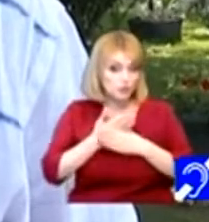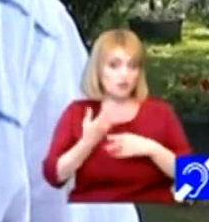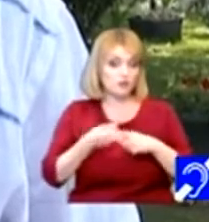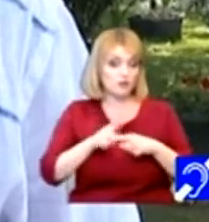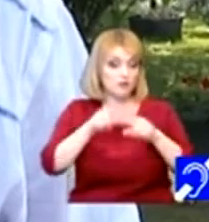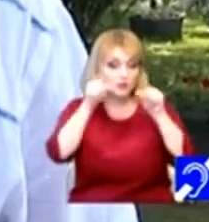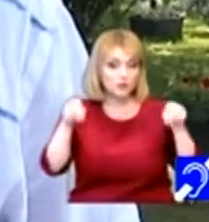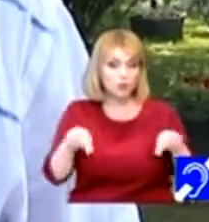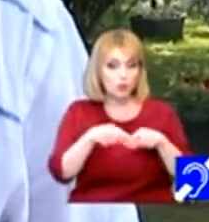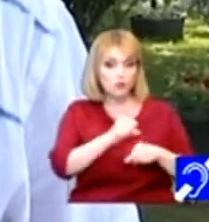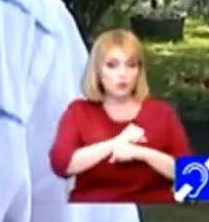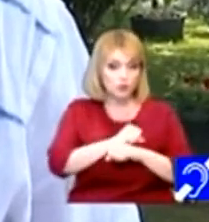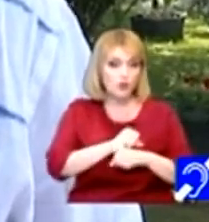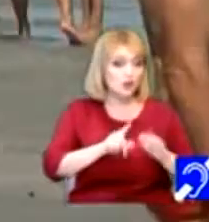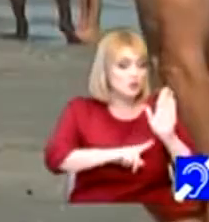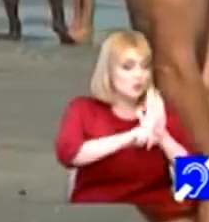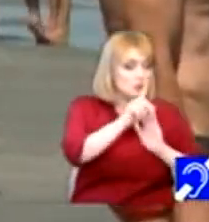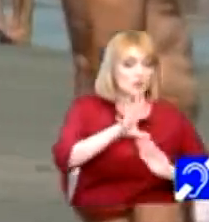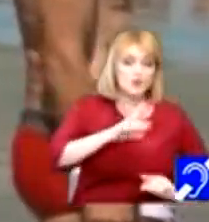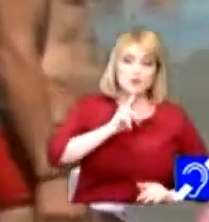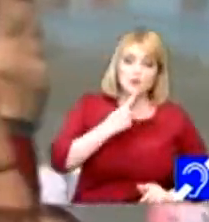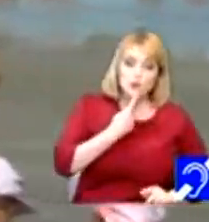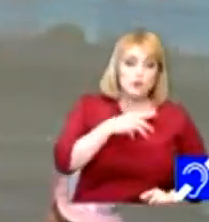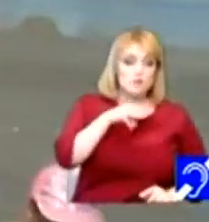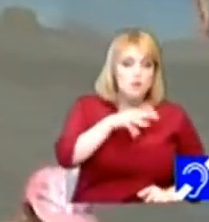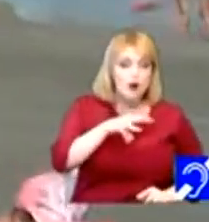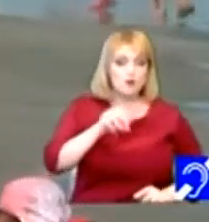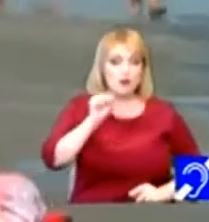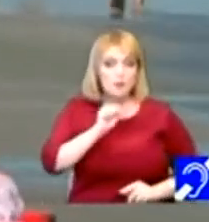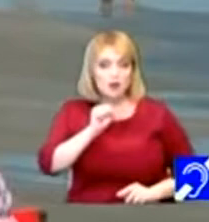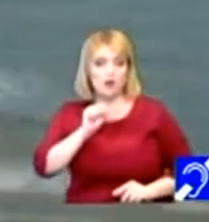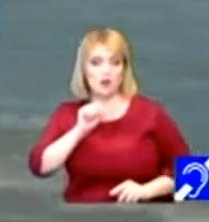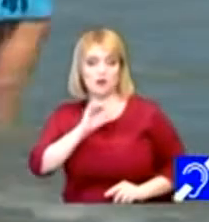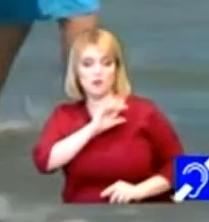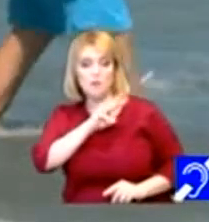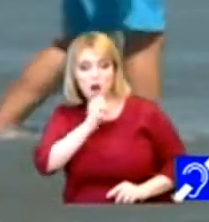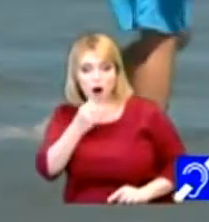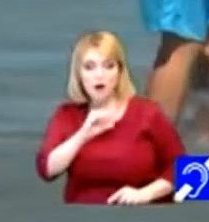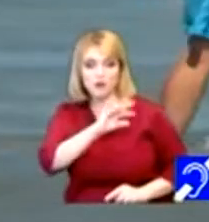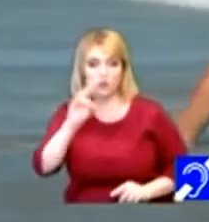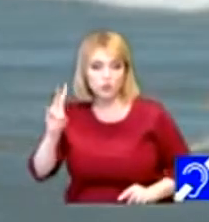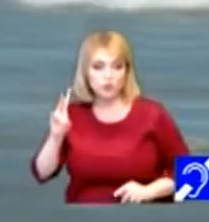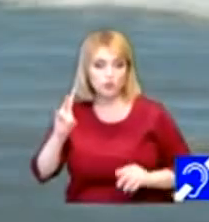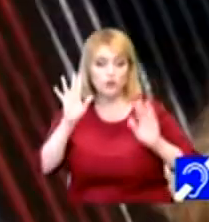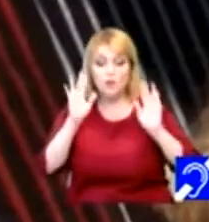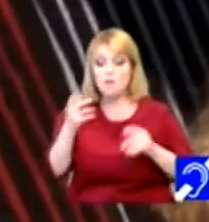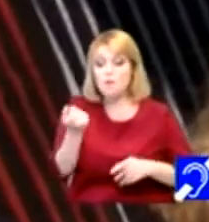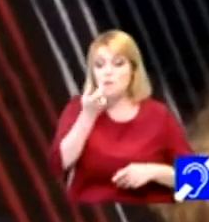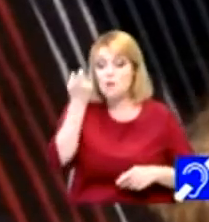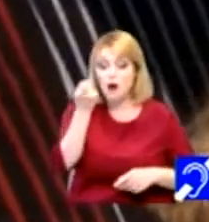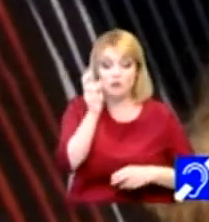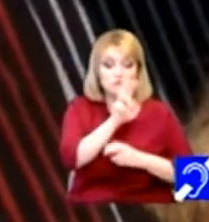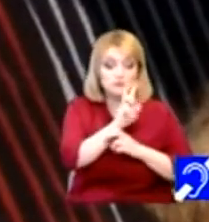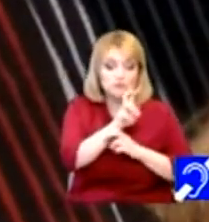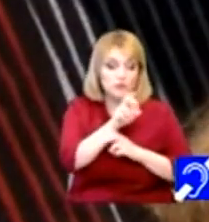de început foarte grea, foarte grea. Martie până în iunie, când și la tur operatori vânzările au scăzut